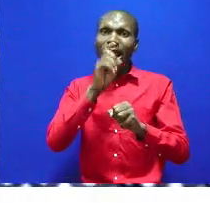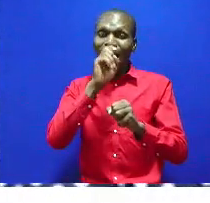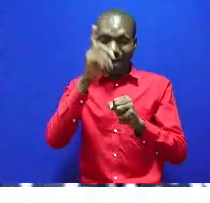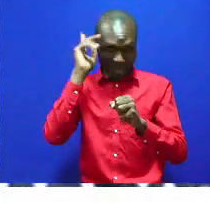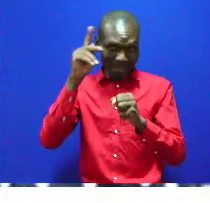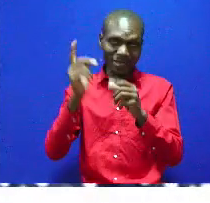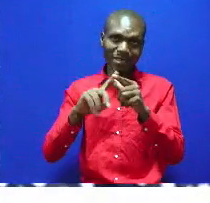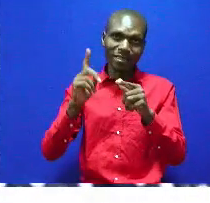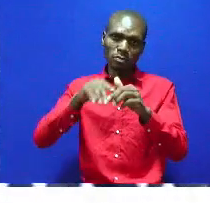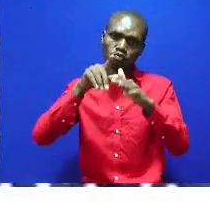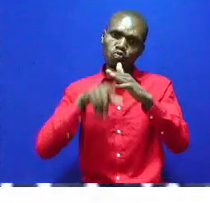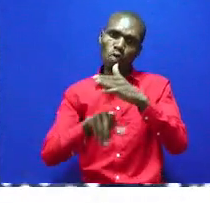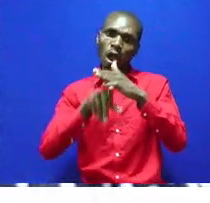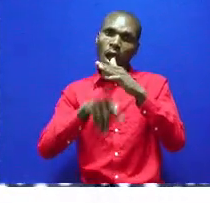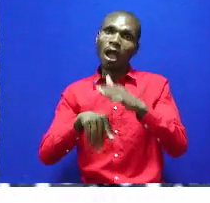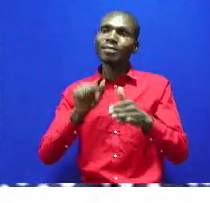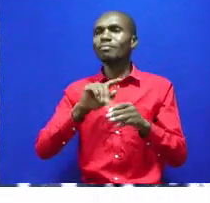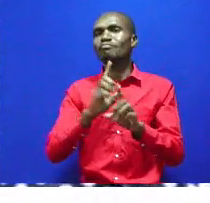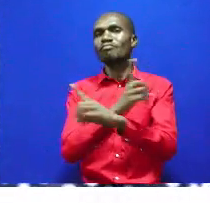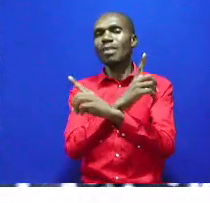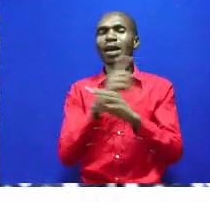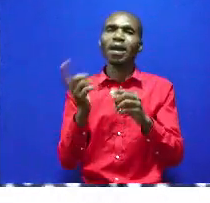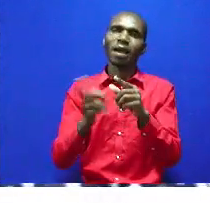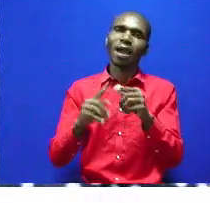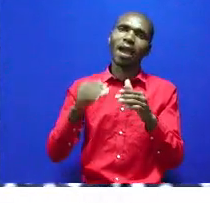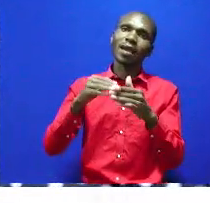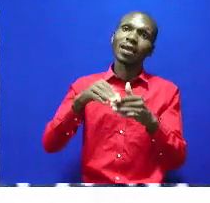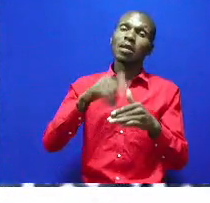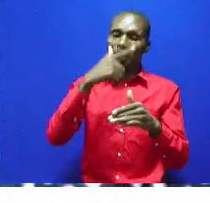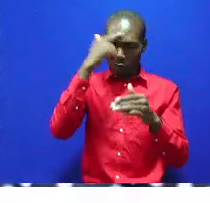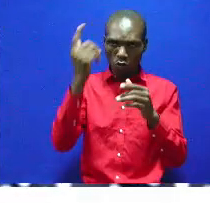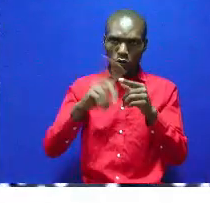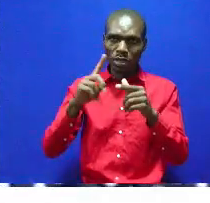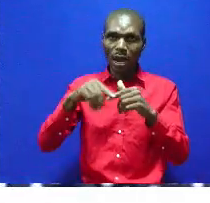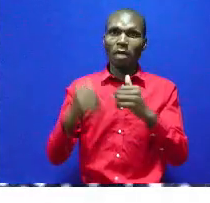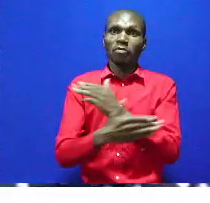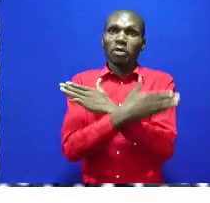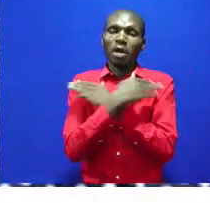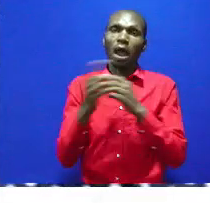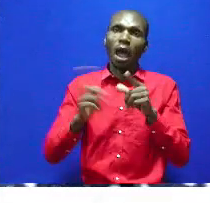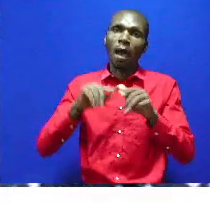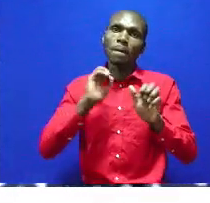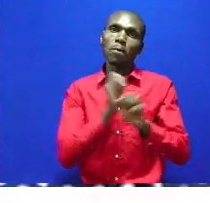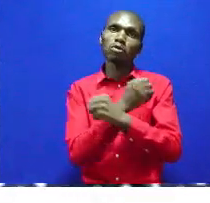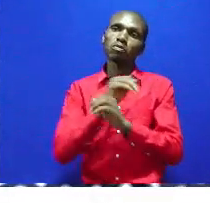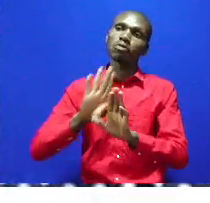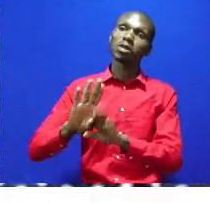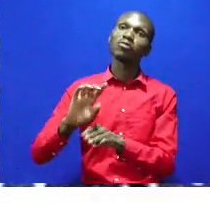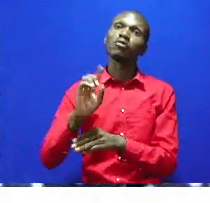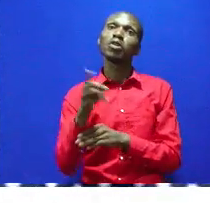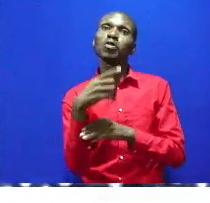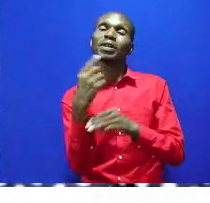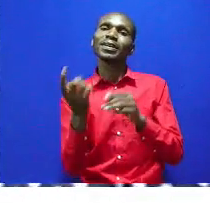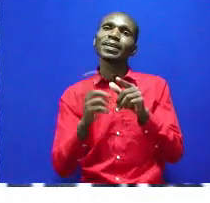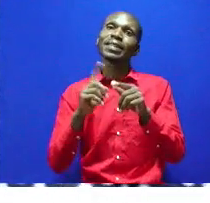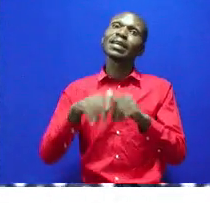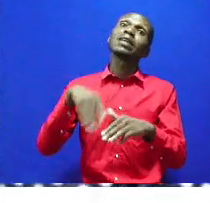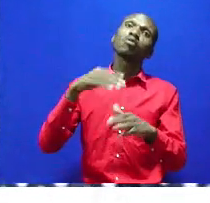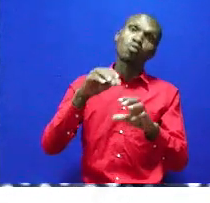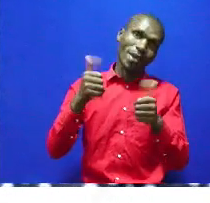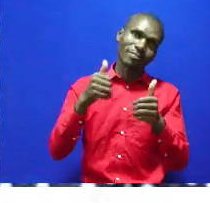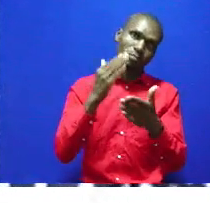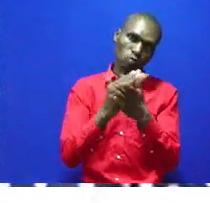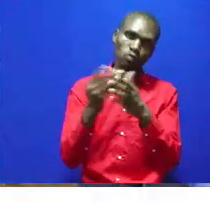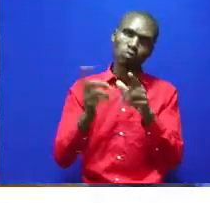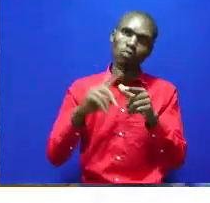tutapita bubaracho. Juu tulikuja na Nicole siwezi kumuacha peke yake. Kama they fine, you'll do